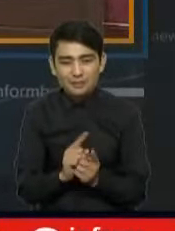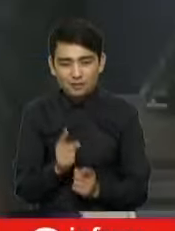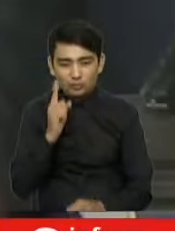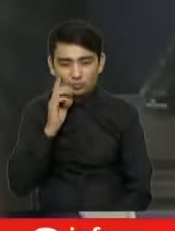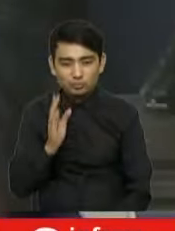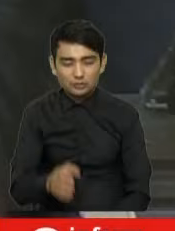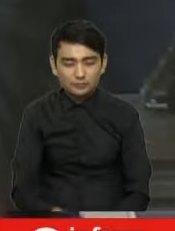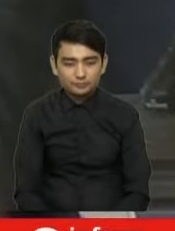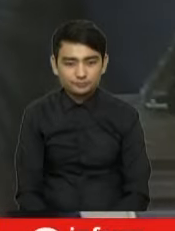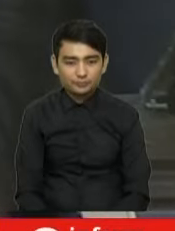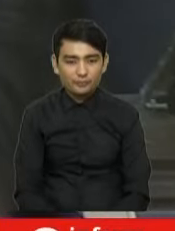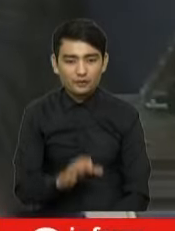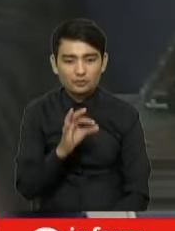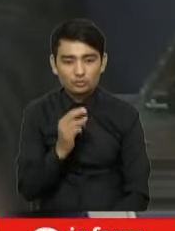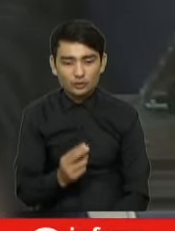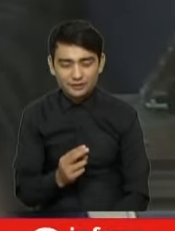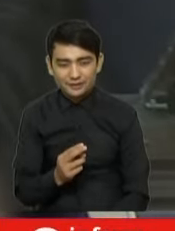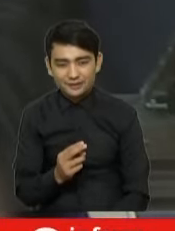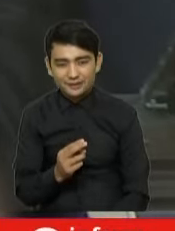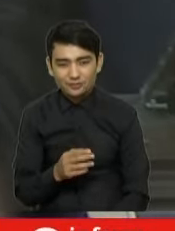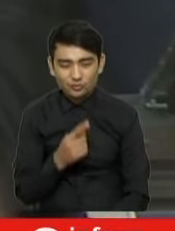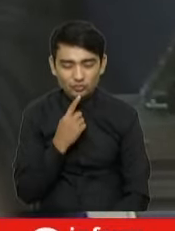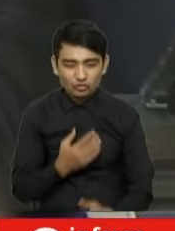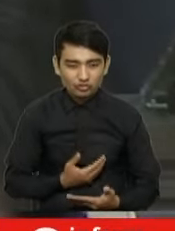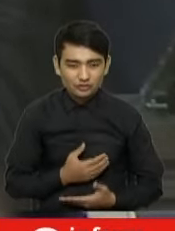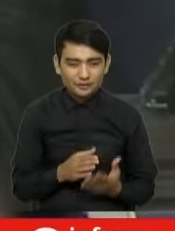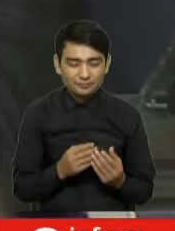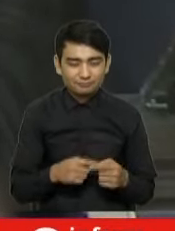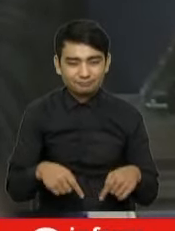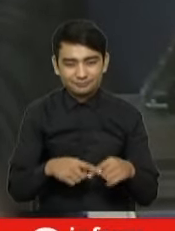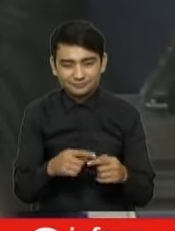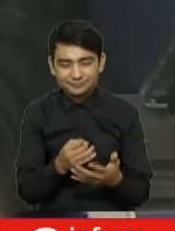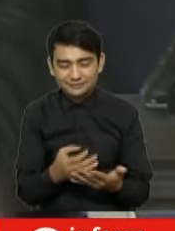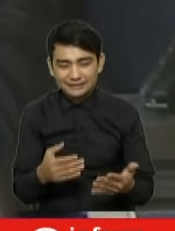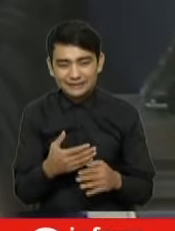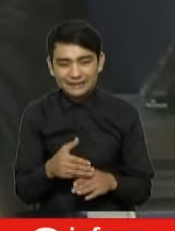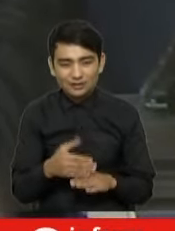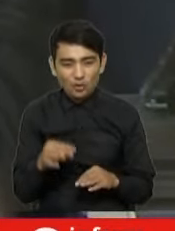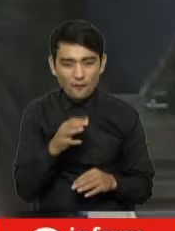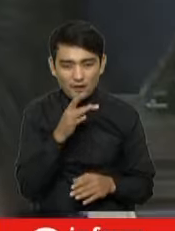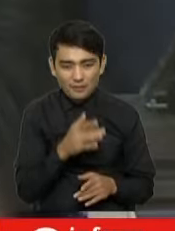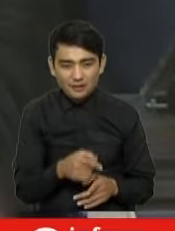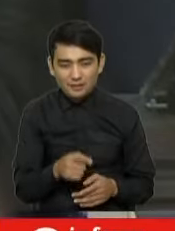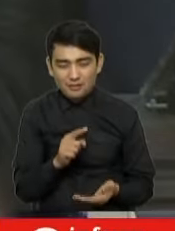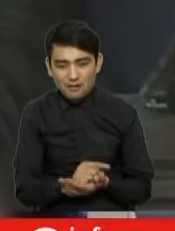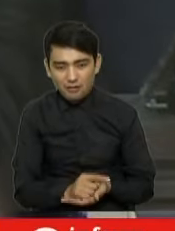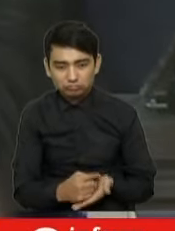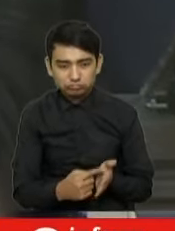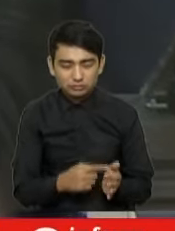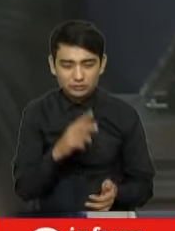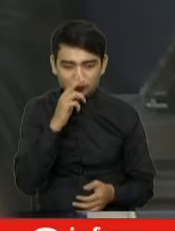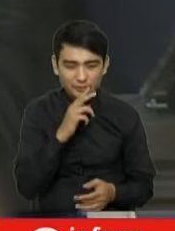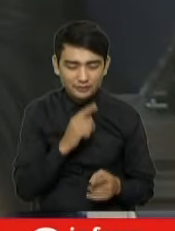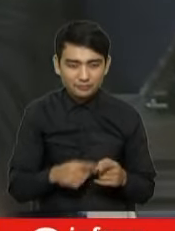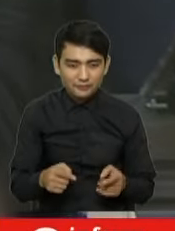енгізбек. Социально уязвимым слоям населения әлеуметтік осал топ өкілдері үшін несиелері бойынша төлем мерзімін міндетті түрде кемінде 3 ай